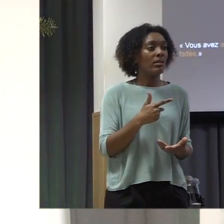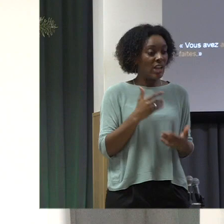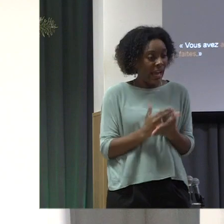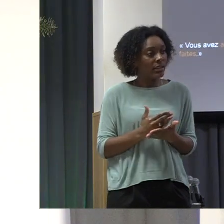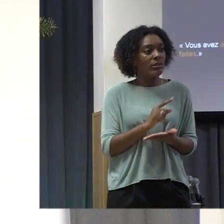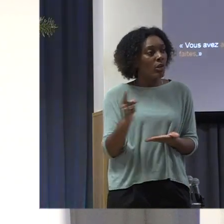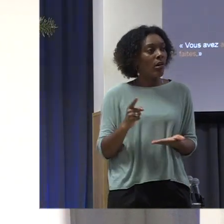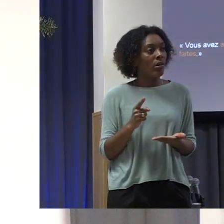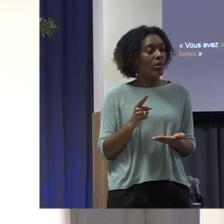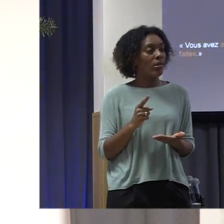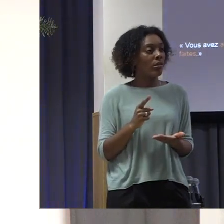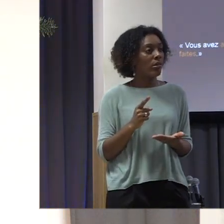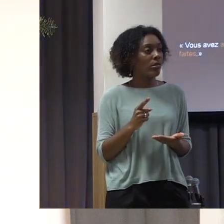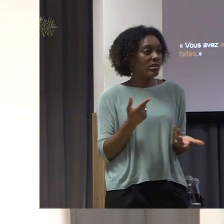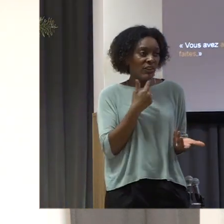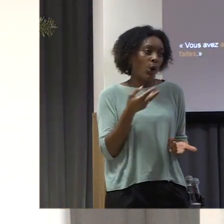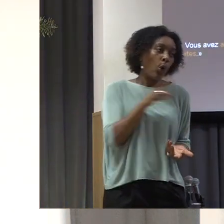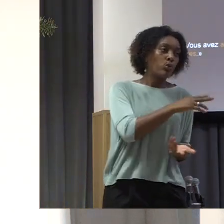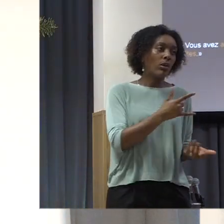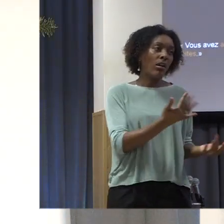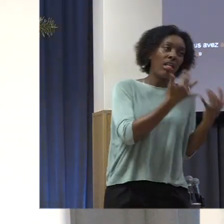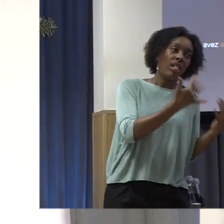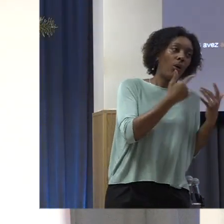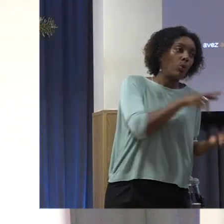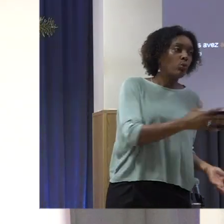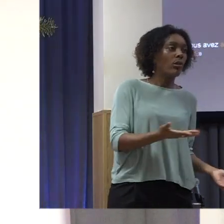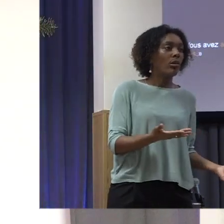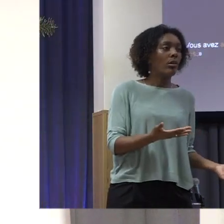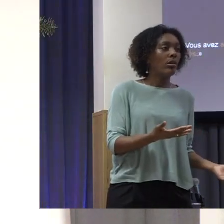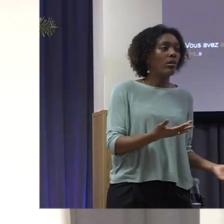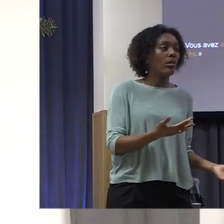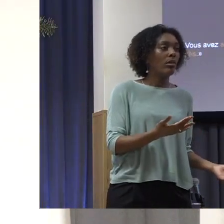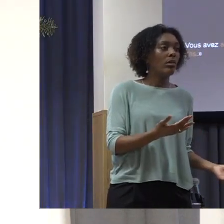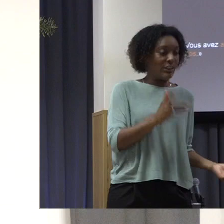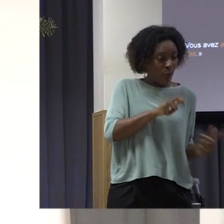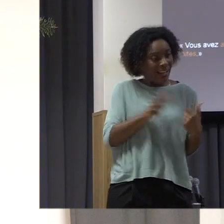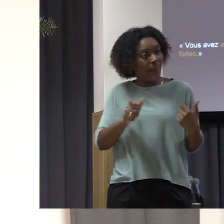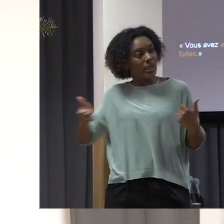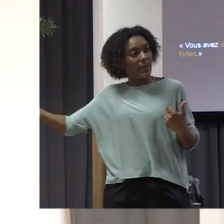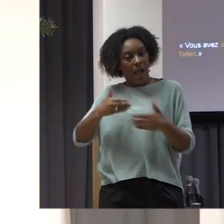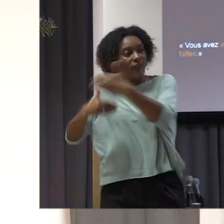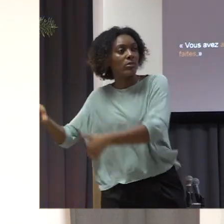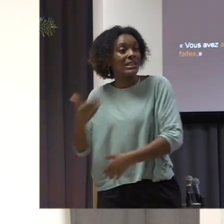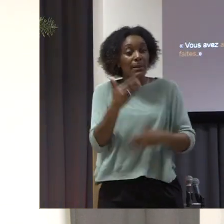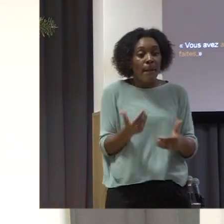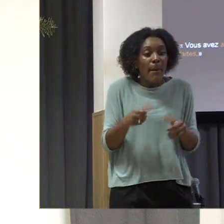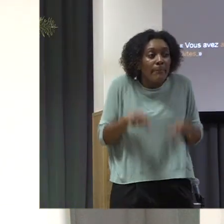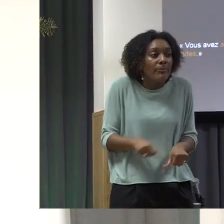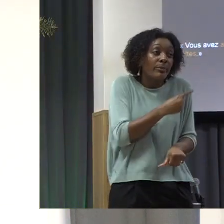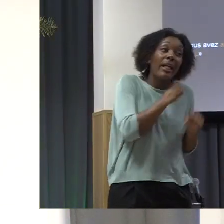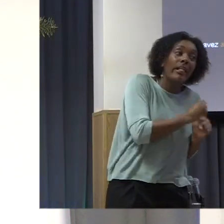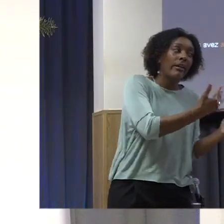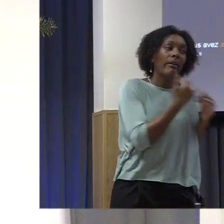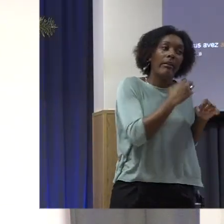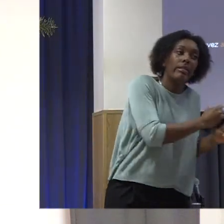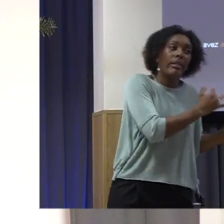va toujours, comme le disait Paul, on va toujours rester des enfants dans la foi, si on ne passe pas à l'étape suivante. Forcément, notre